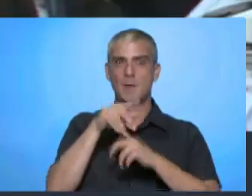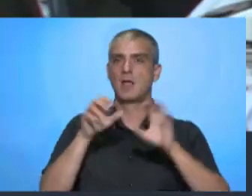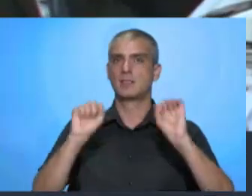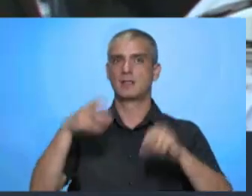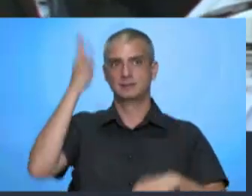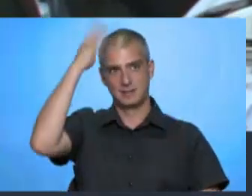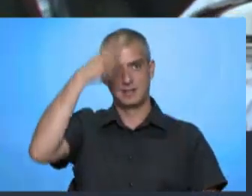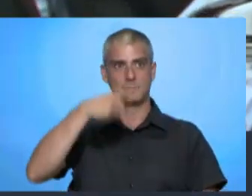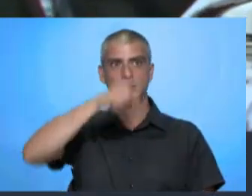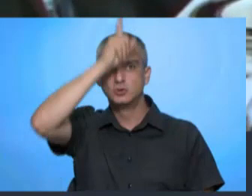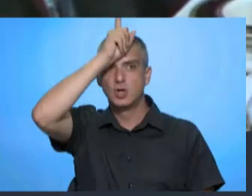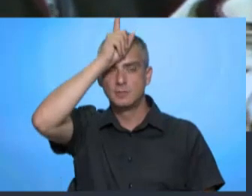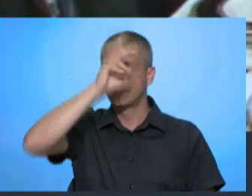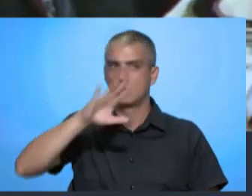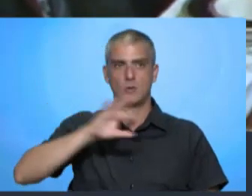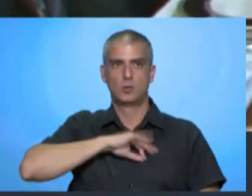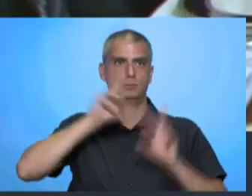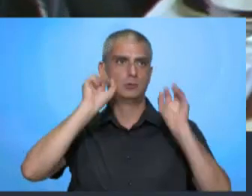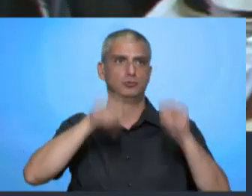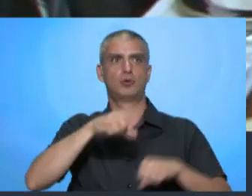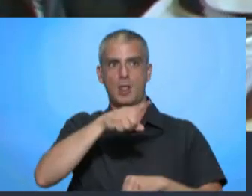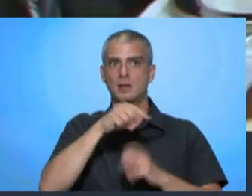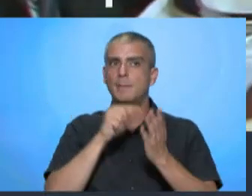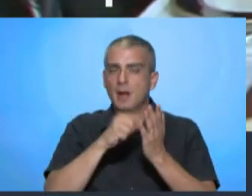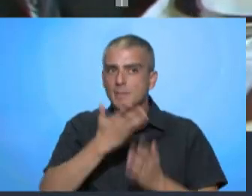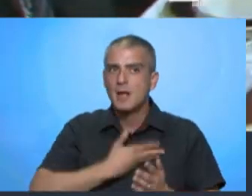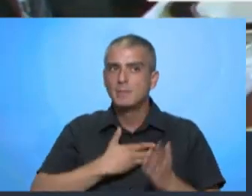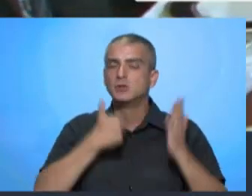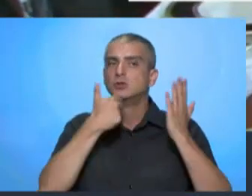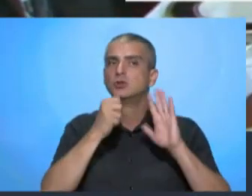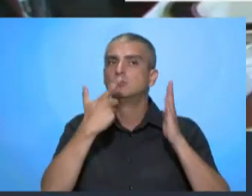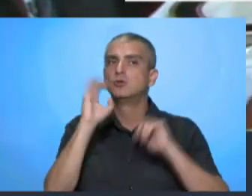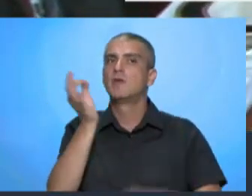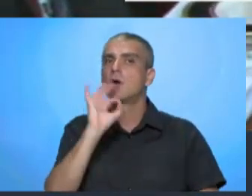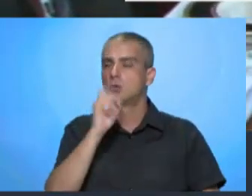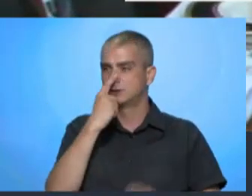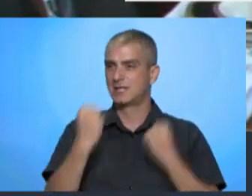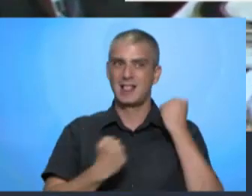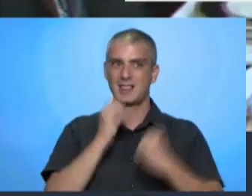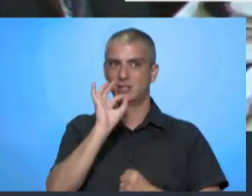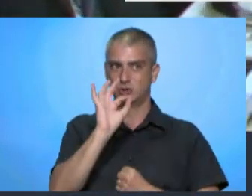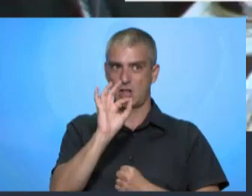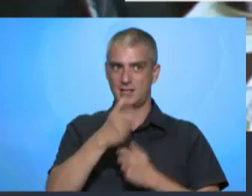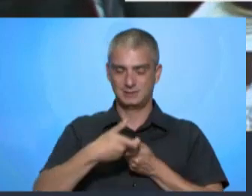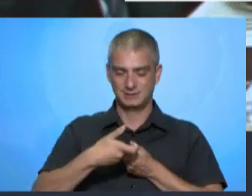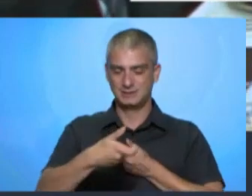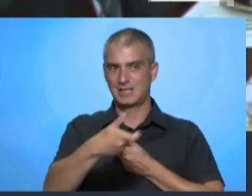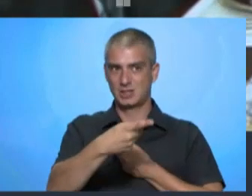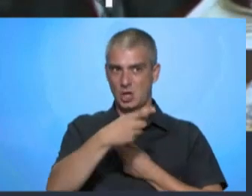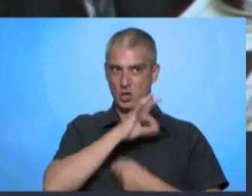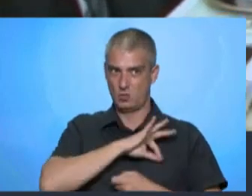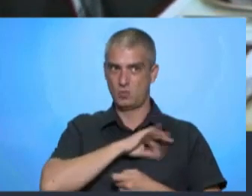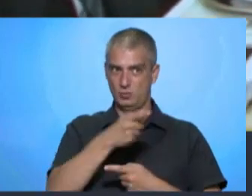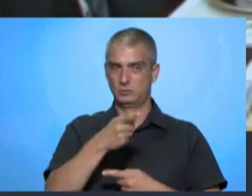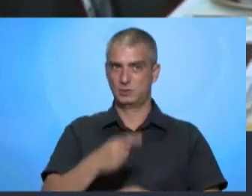טראמפ. Germany is totally controlled by Russia because they were getting from 60 to 70% of their energy from Russia and